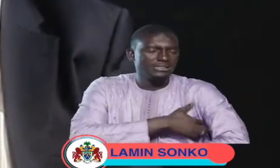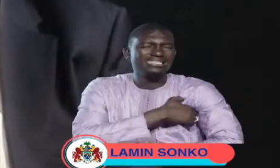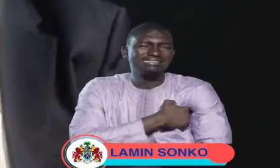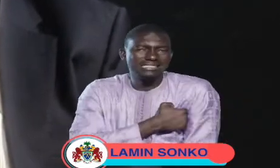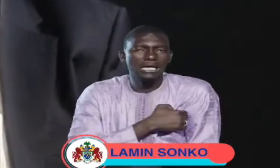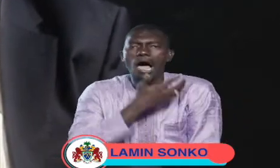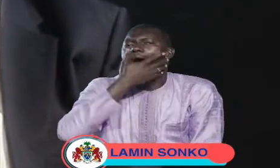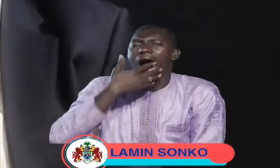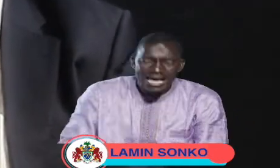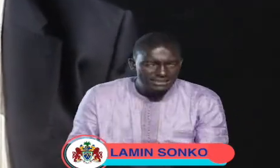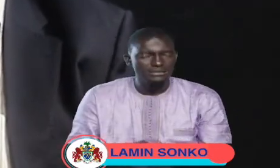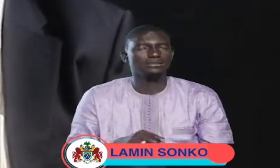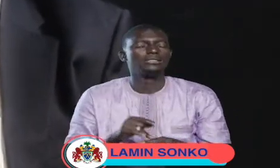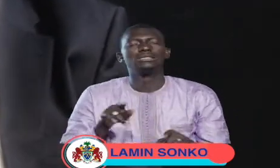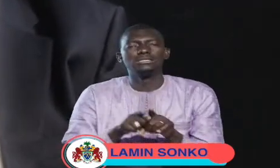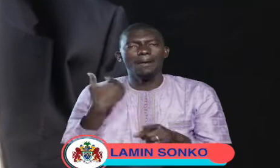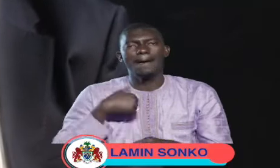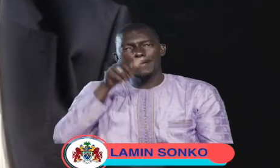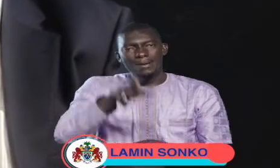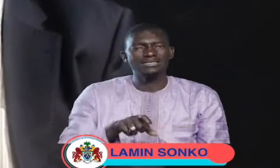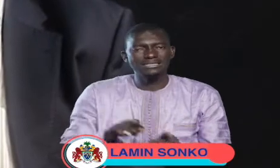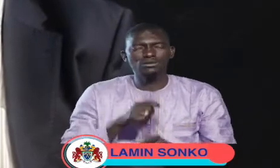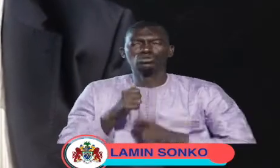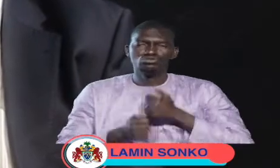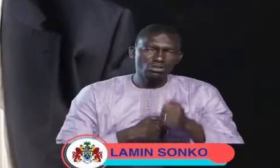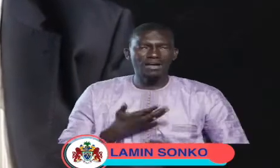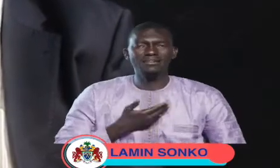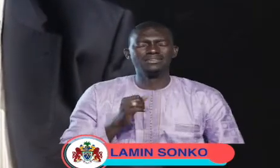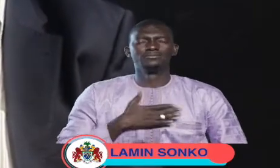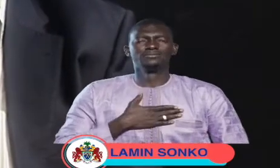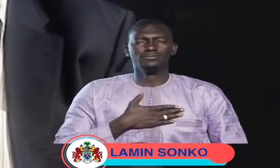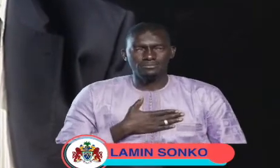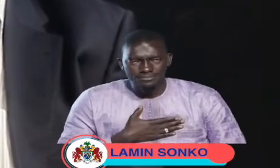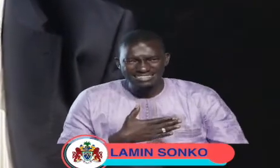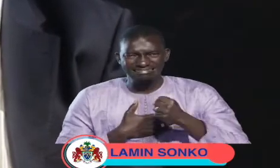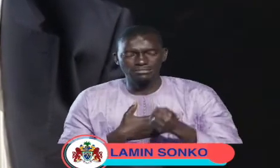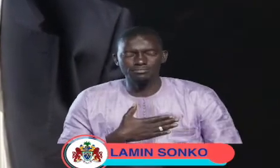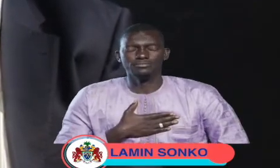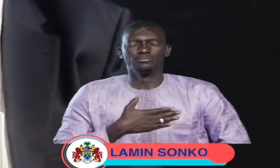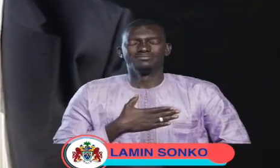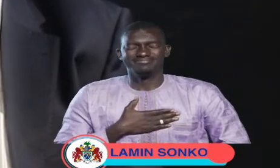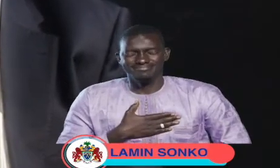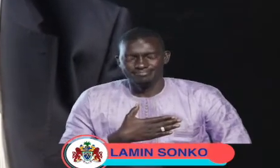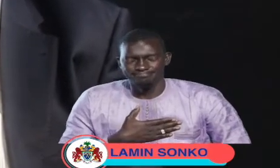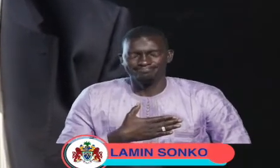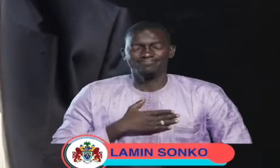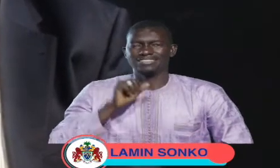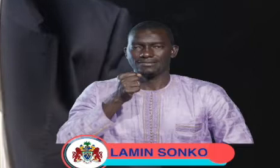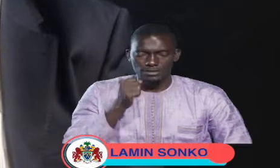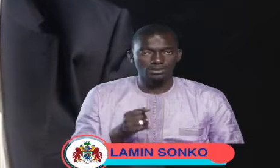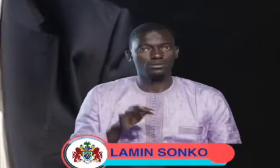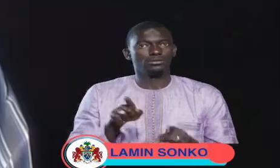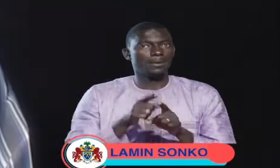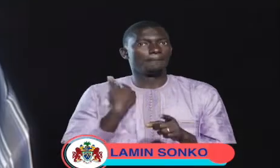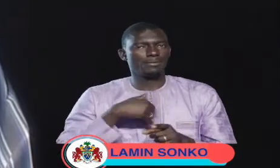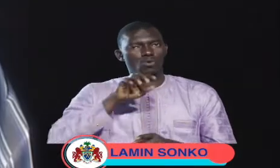se misal be ni jokole a soto bari ni aje fana jama ntol fon la daji ko jama